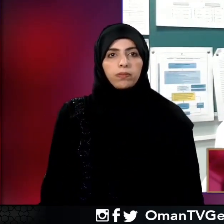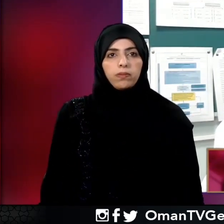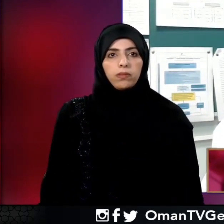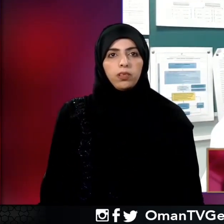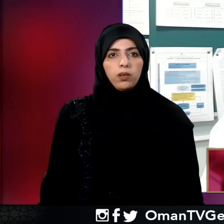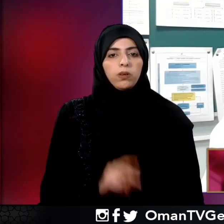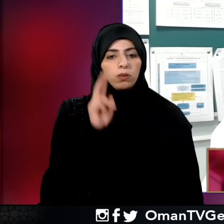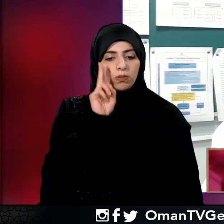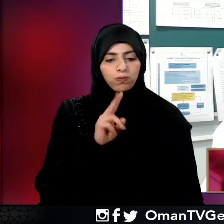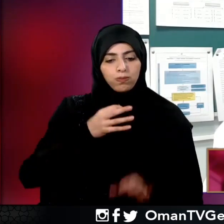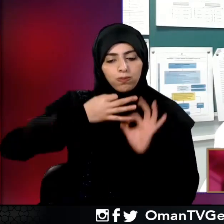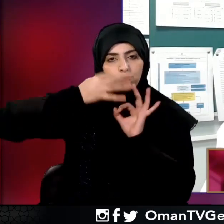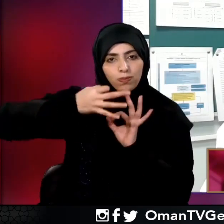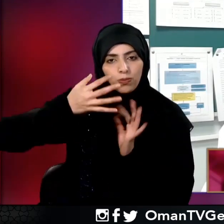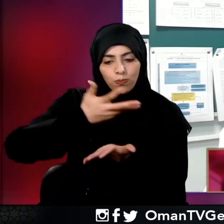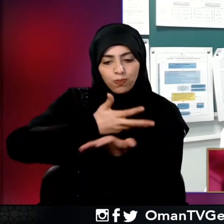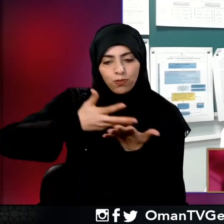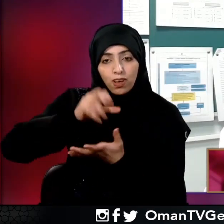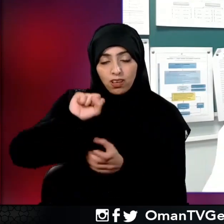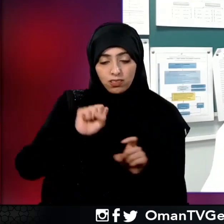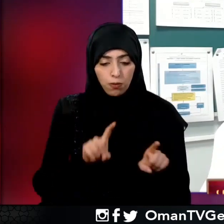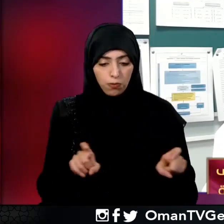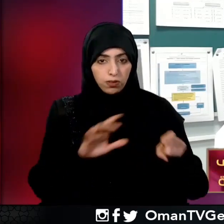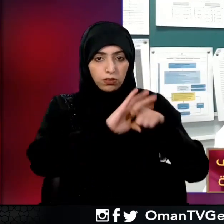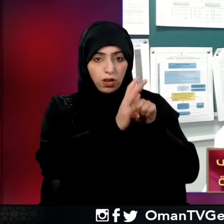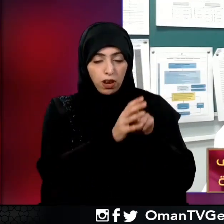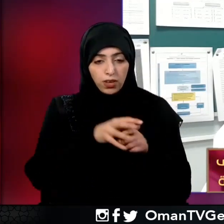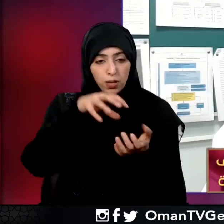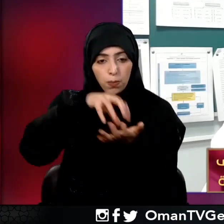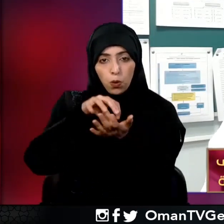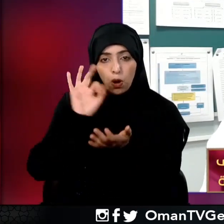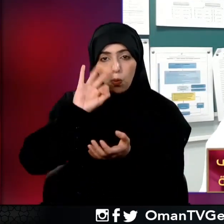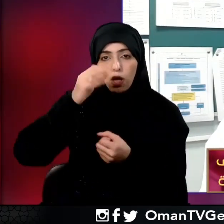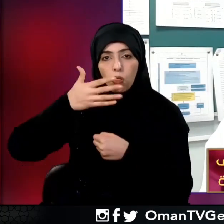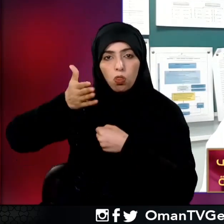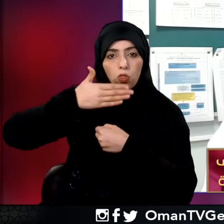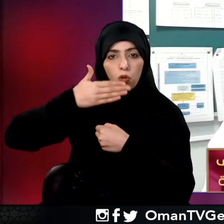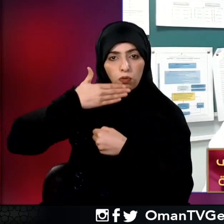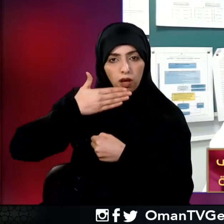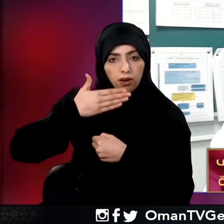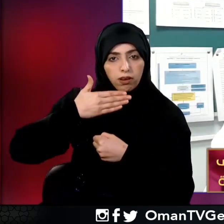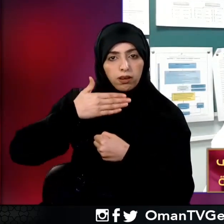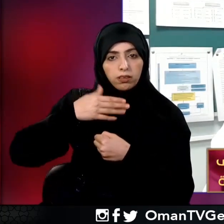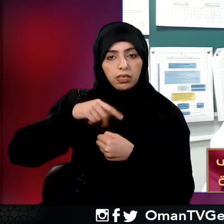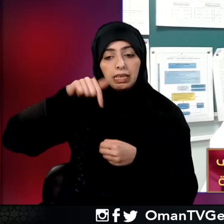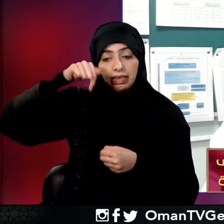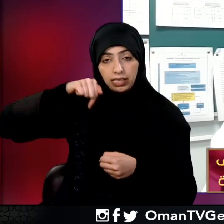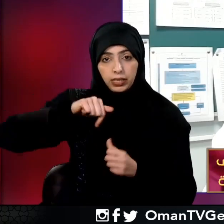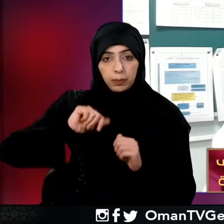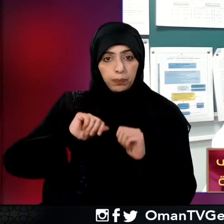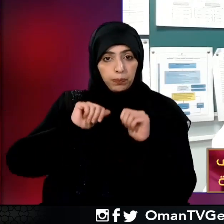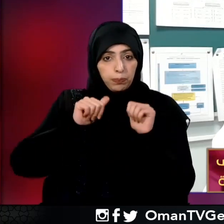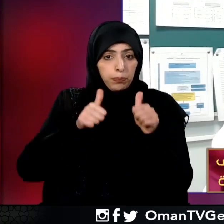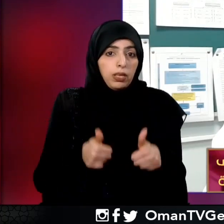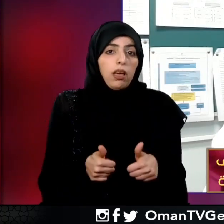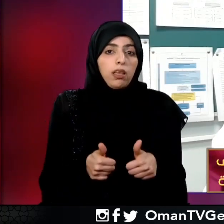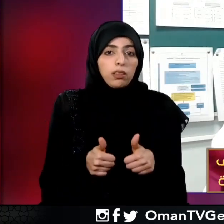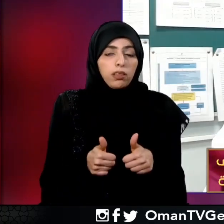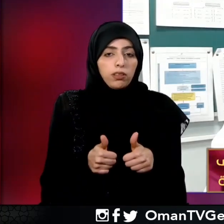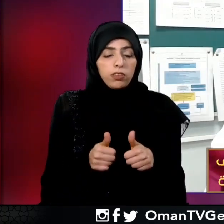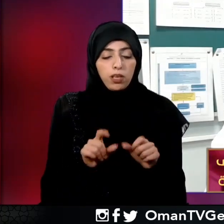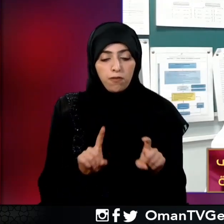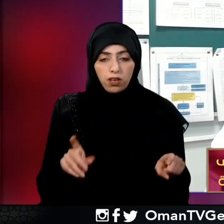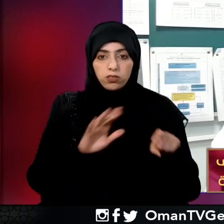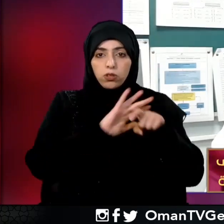لو تكلمنا مبدئيا عن الوضع الوبائي بمحافظة ظفار بشكل عام، طبعا إلى الآن منذ بداية